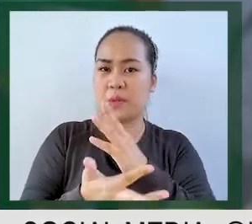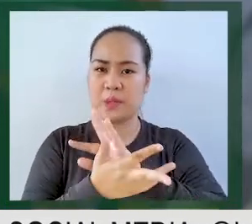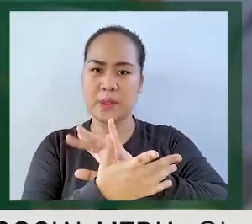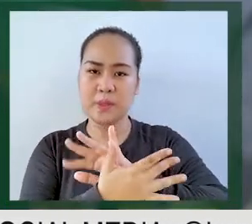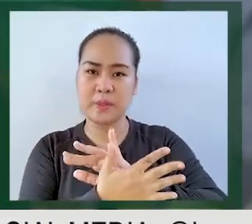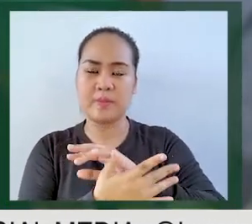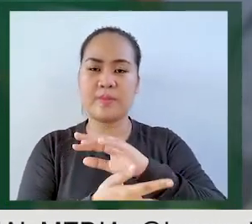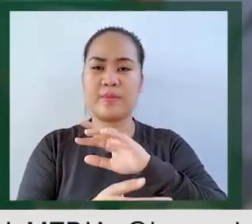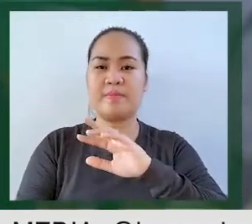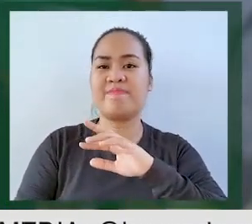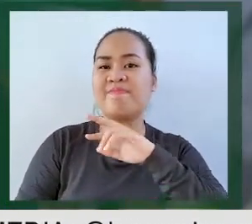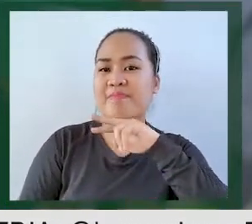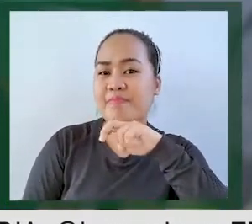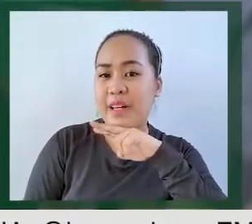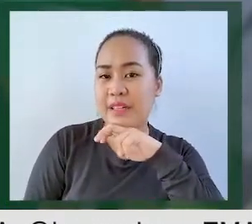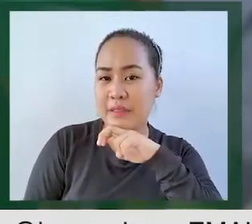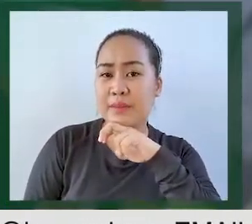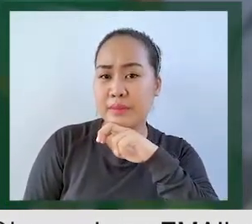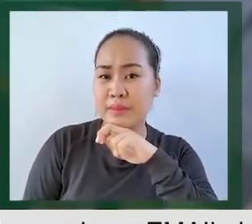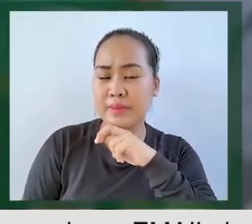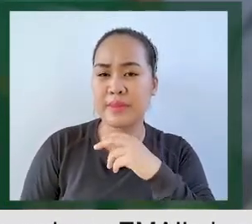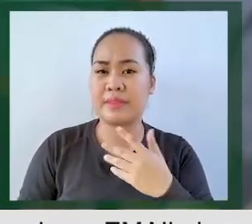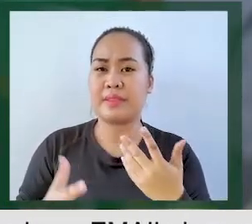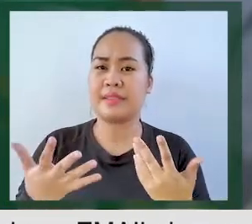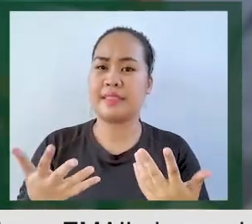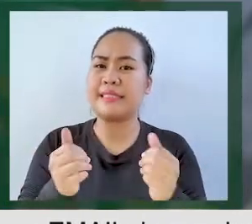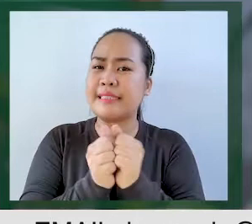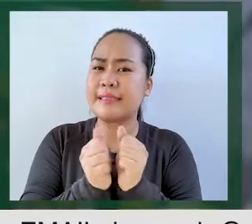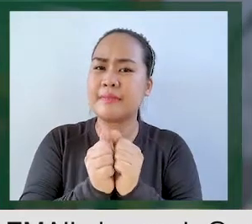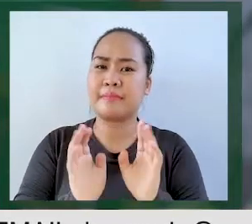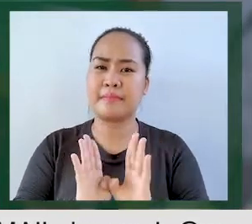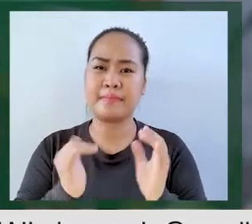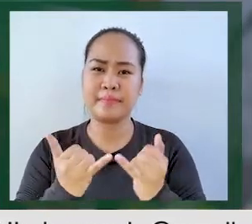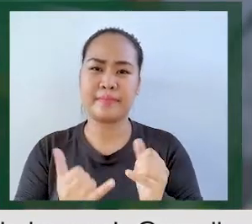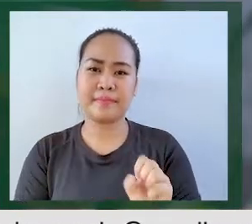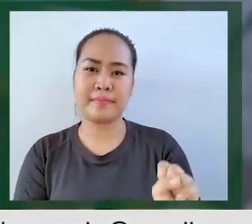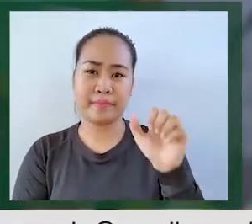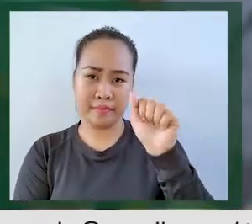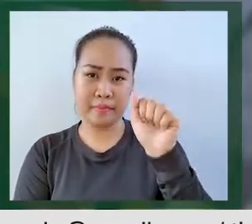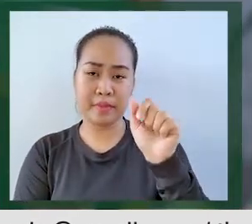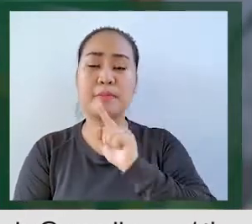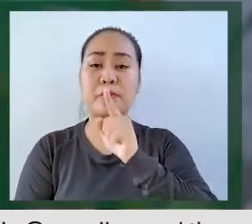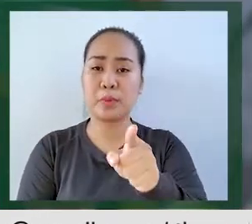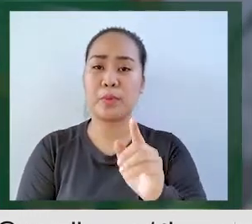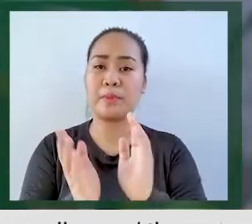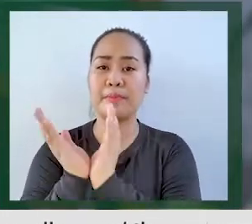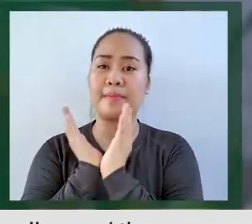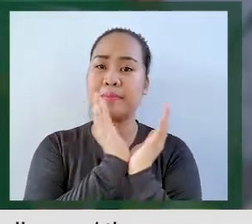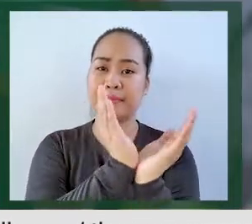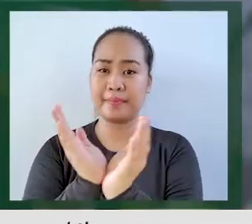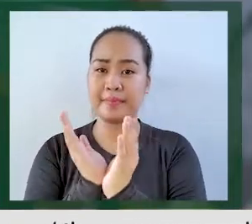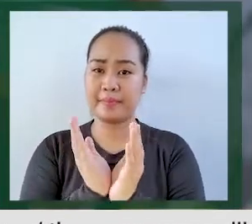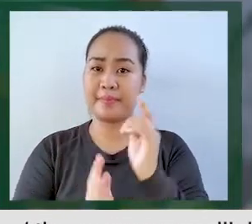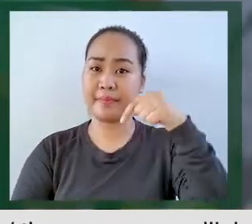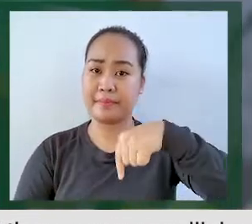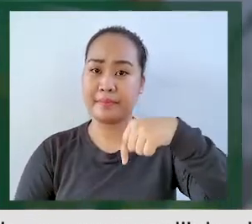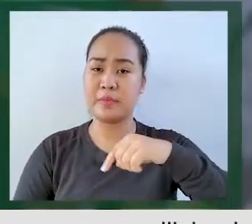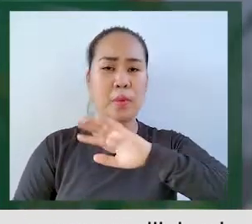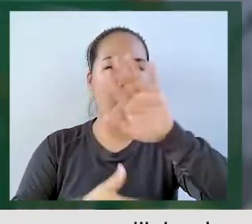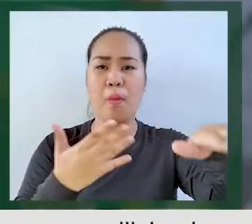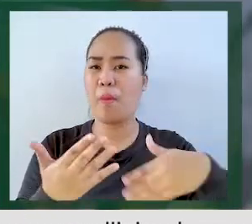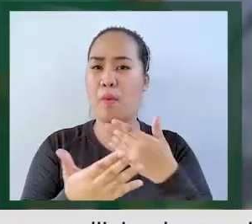cases. Pero rest assured, no? Ang ating komunidad naman ay ginagawa naman po